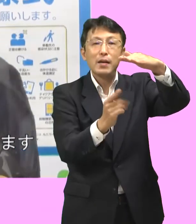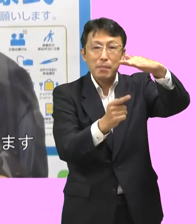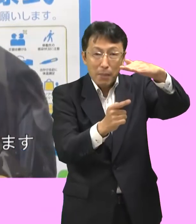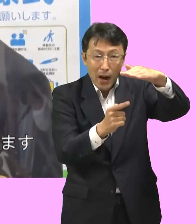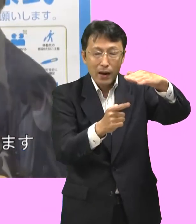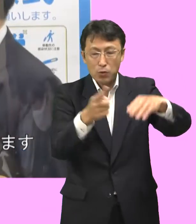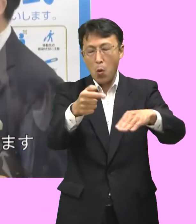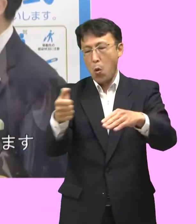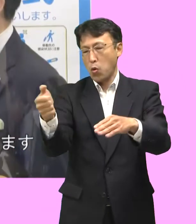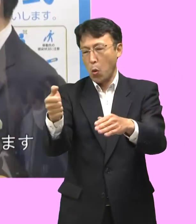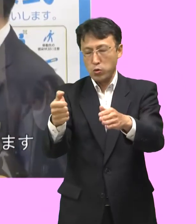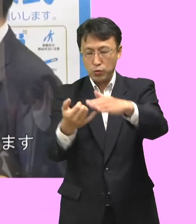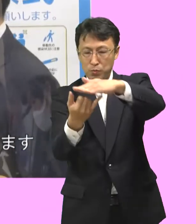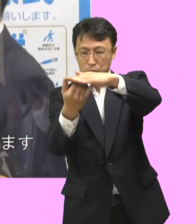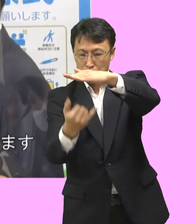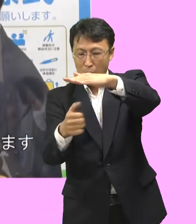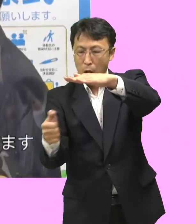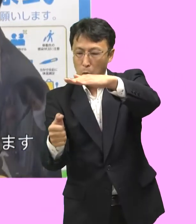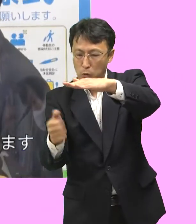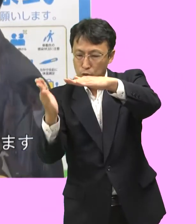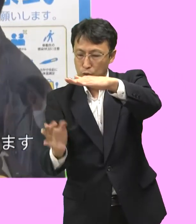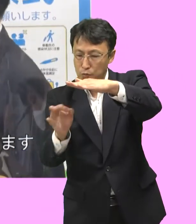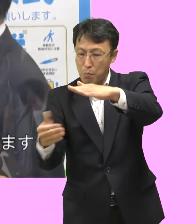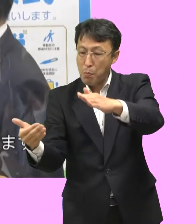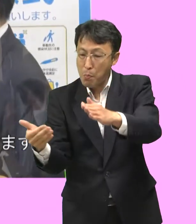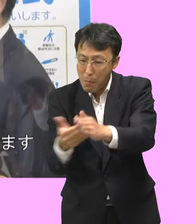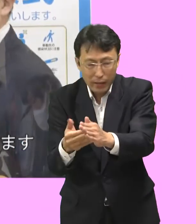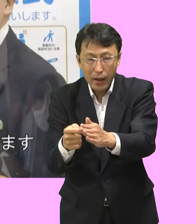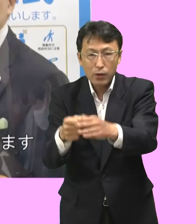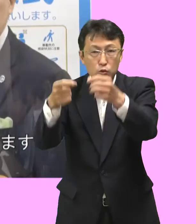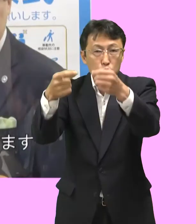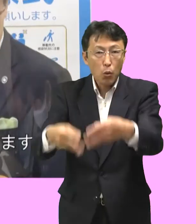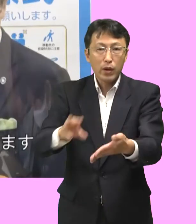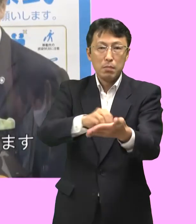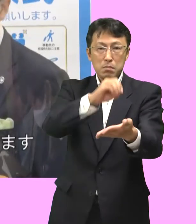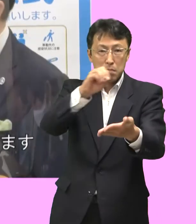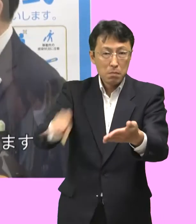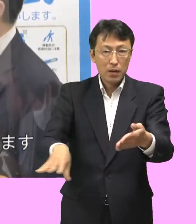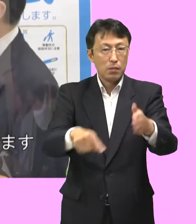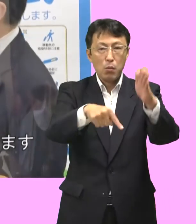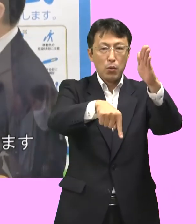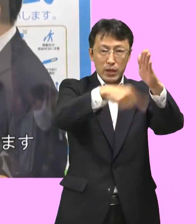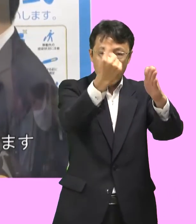限を取り外しまして 100% 以内という形にさせていただきます。